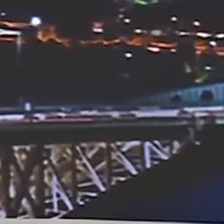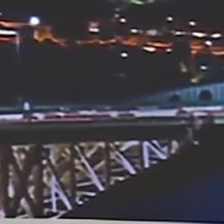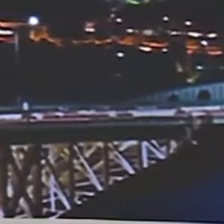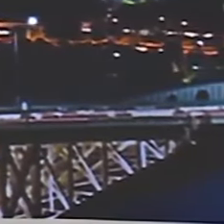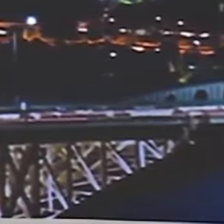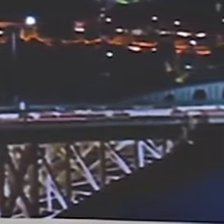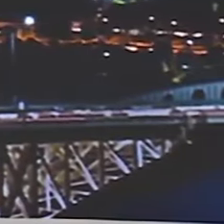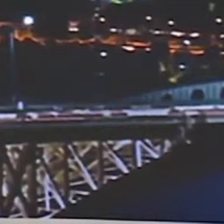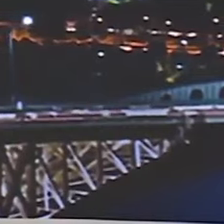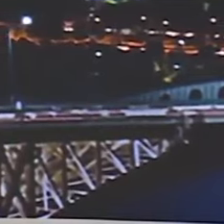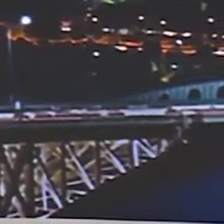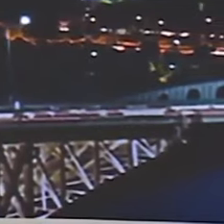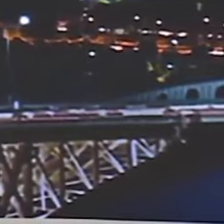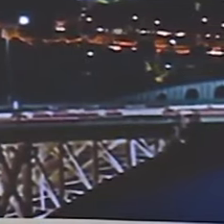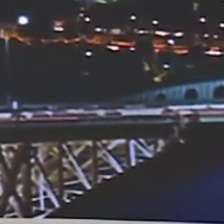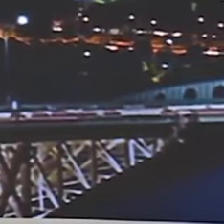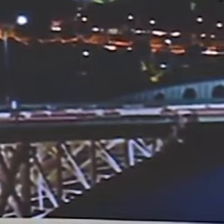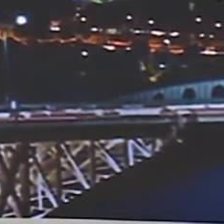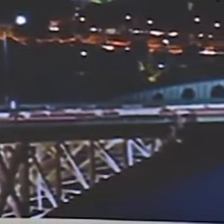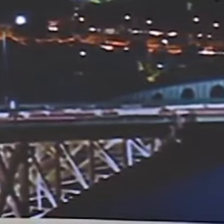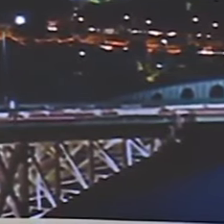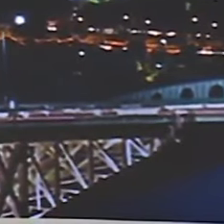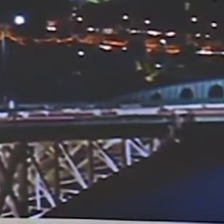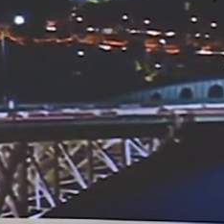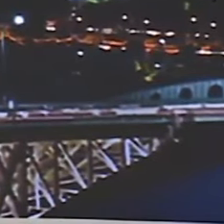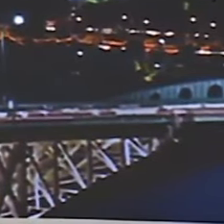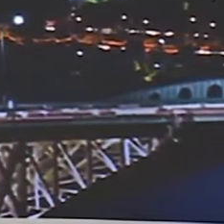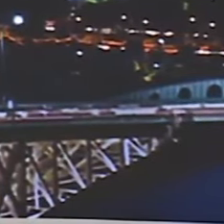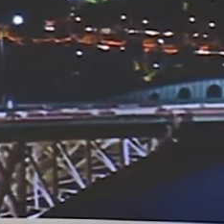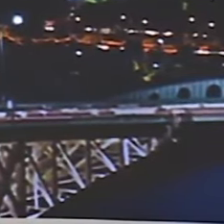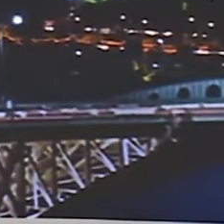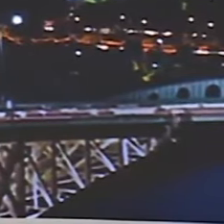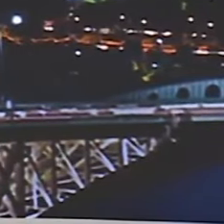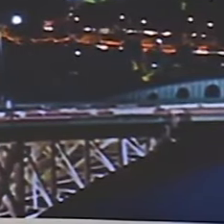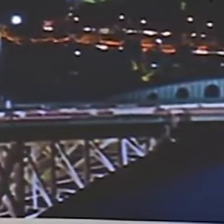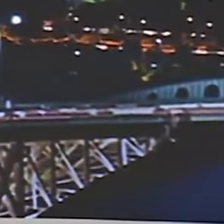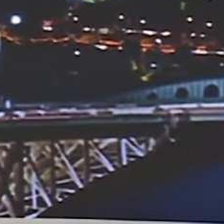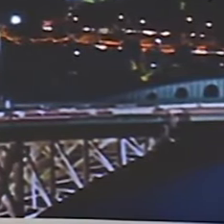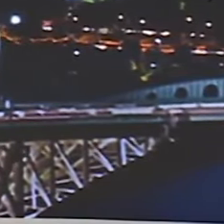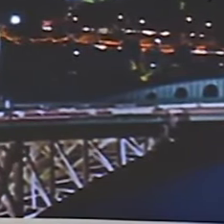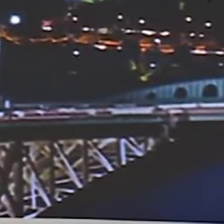시청해주신 여러분 고맙습니다. 오늘 저녁에도 뉴스의 현장에서 찾아뵙겠습니다.